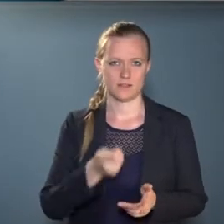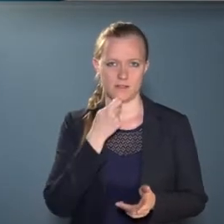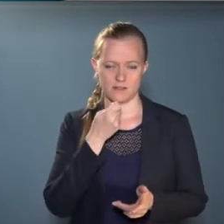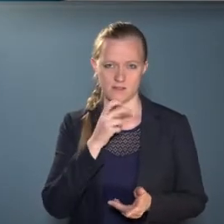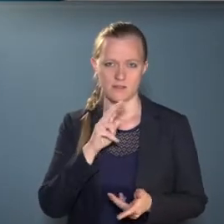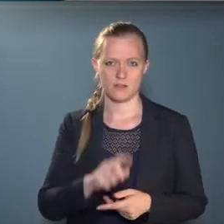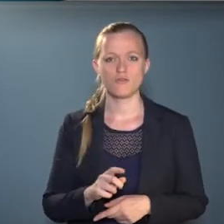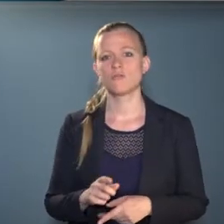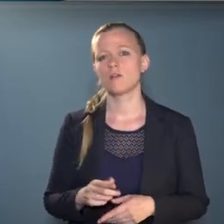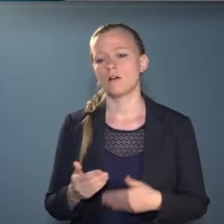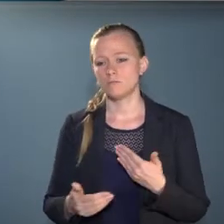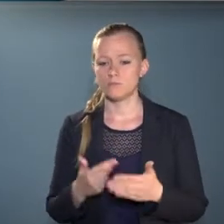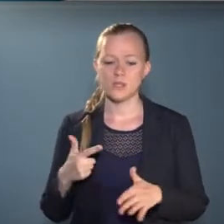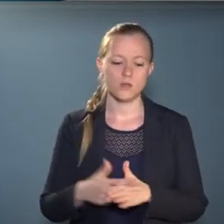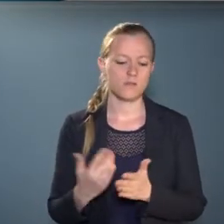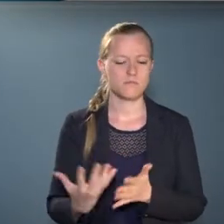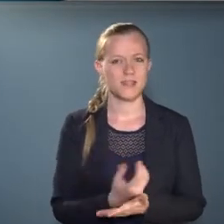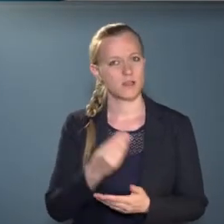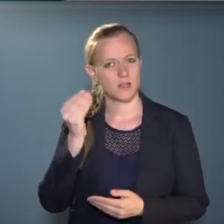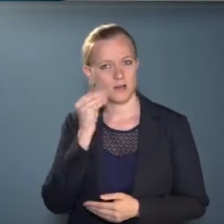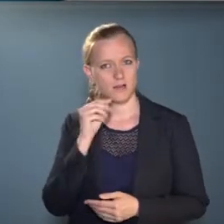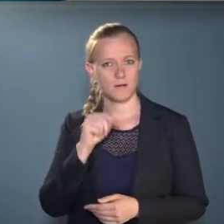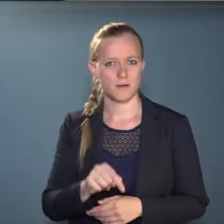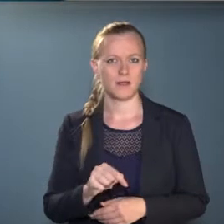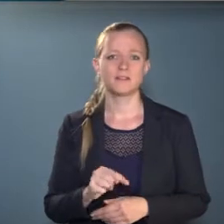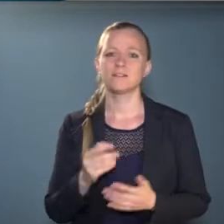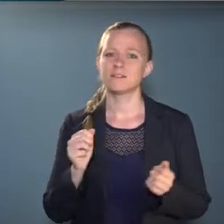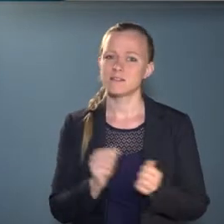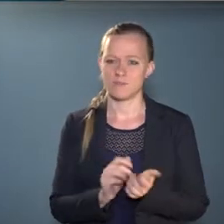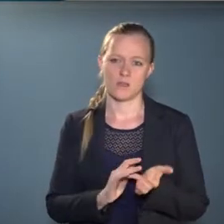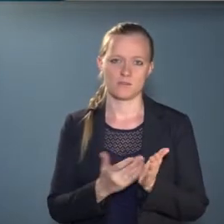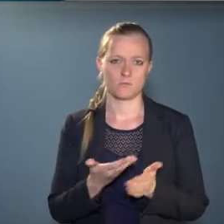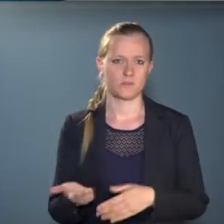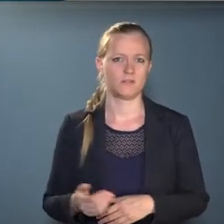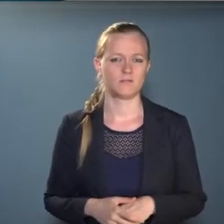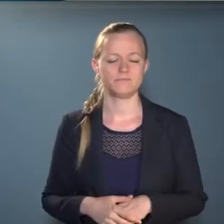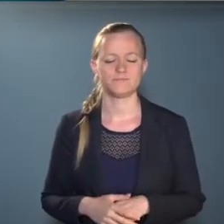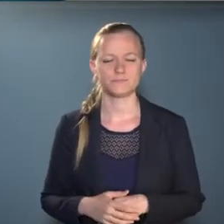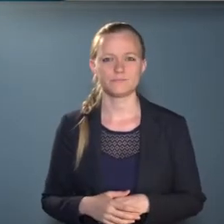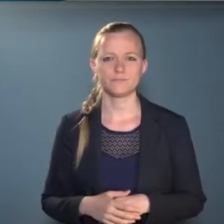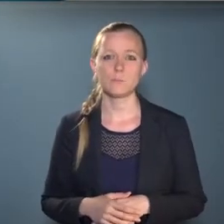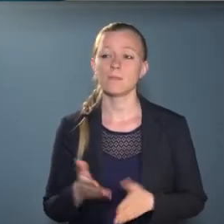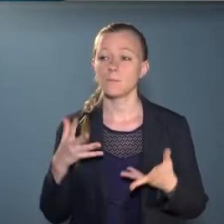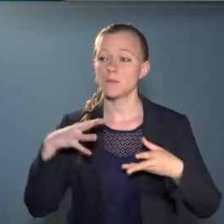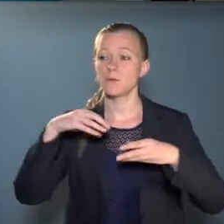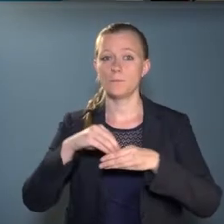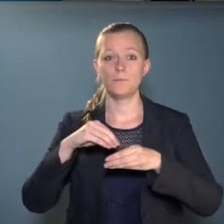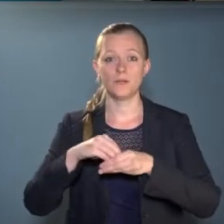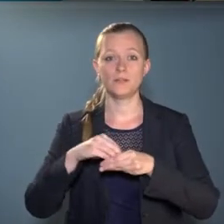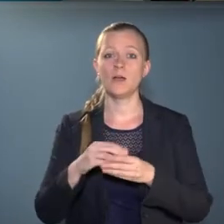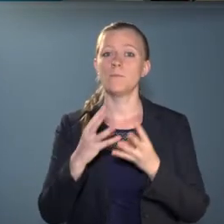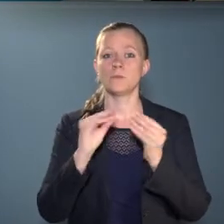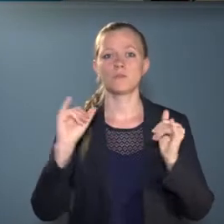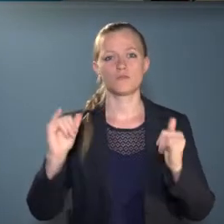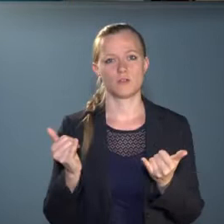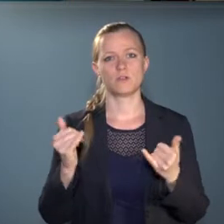a lefolytatott közbeszerzés értelmében a számok ezt mutatják. Bízom benne, hogy a minőség